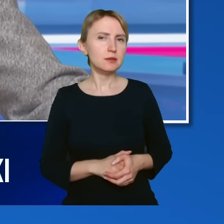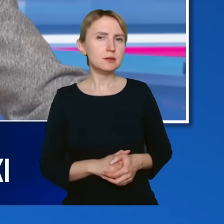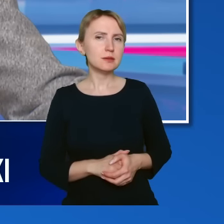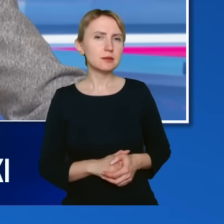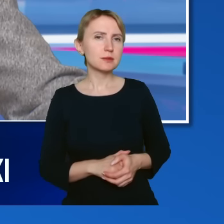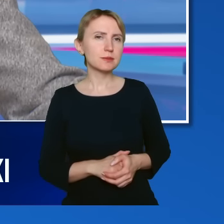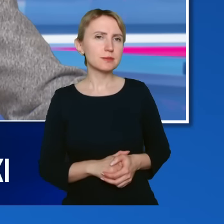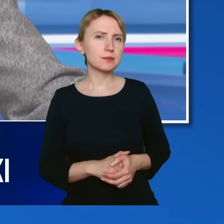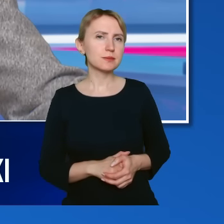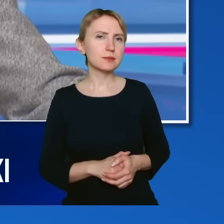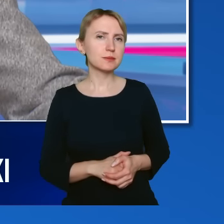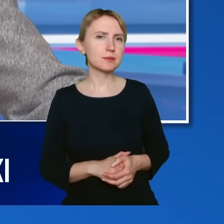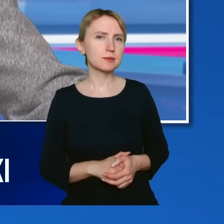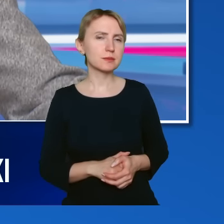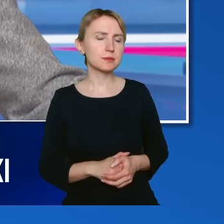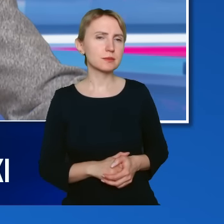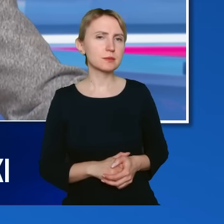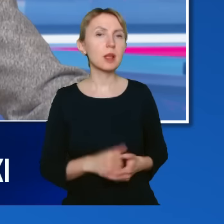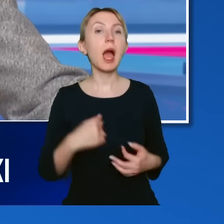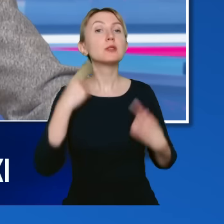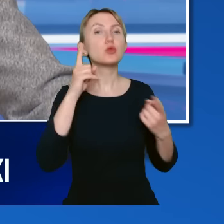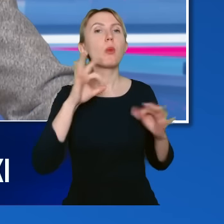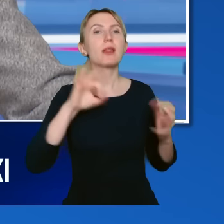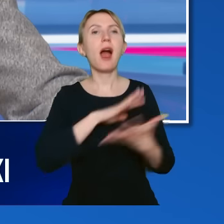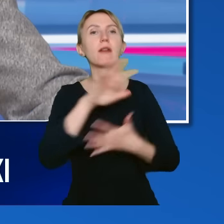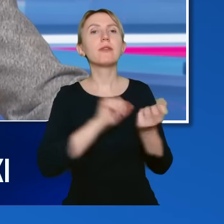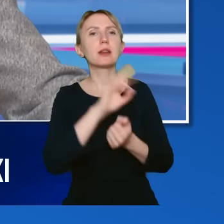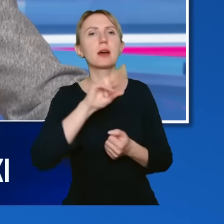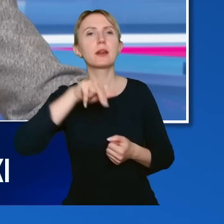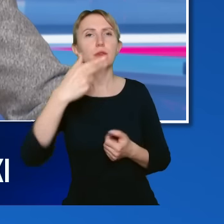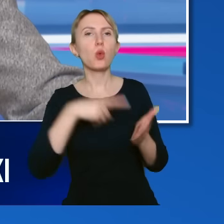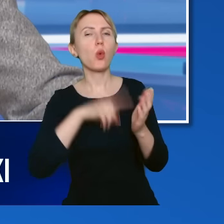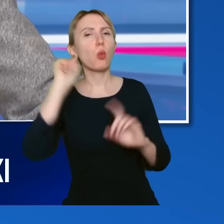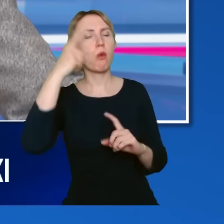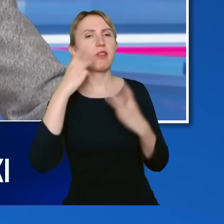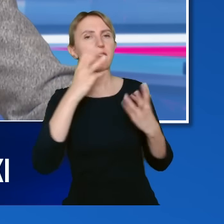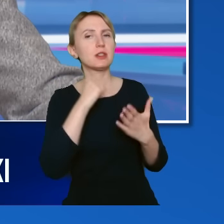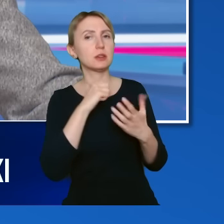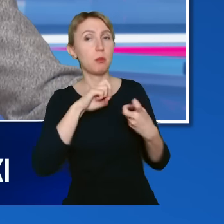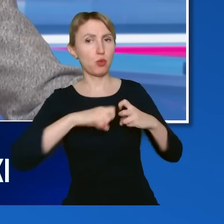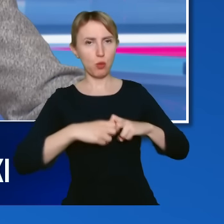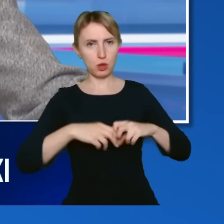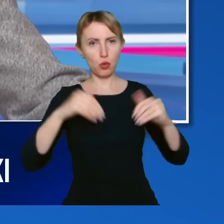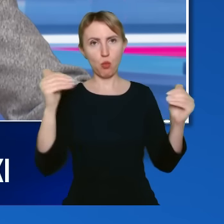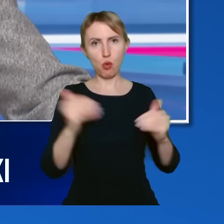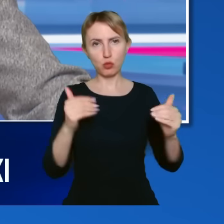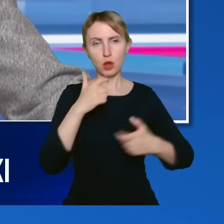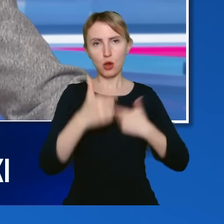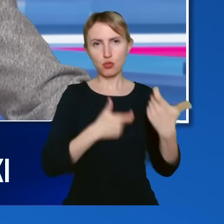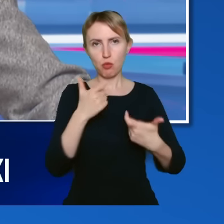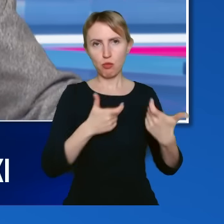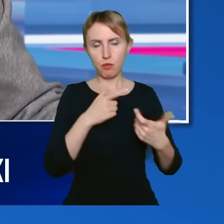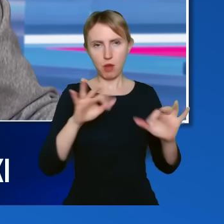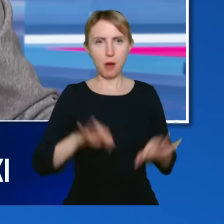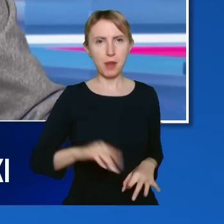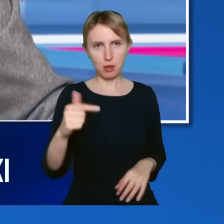jednego z posłów? Przecież to jest istota problemu. To znaczy, że można wprowadzić, i pan o tym